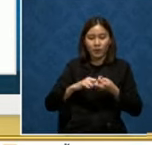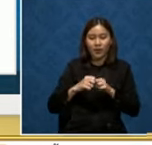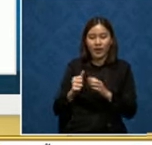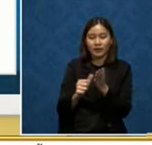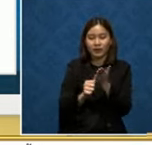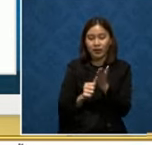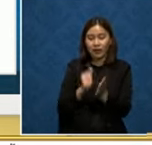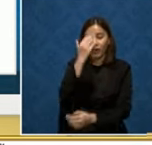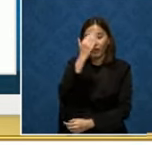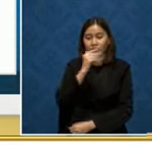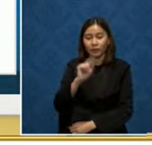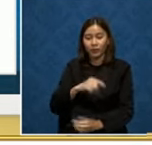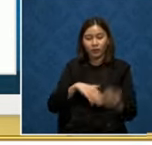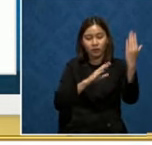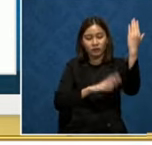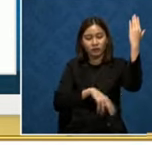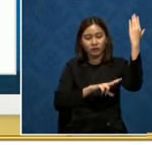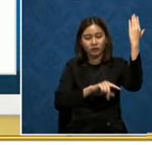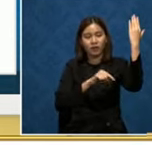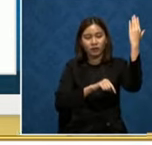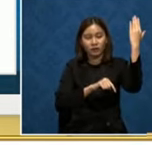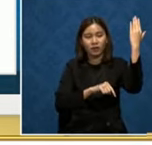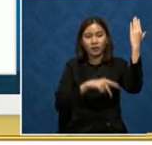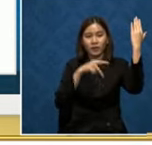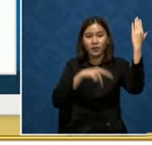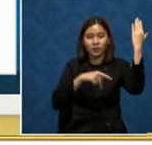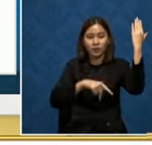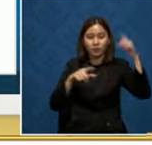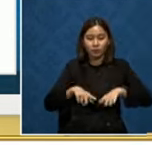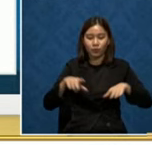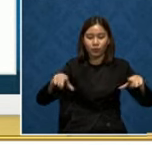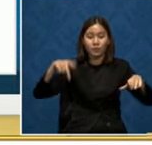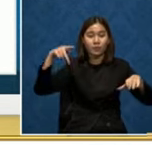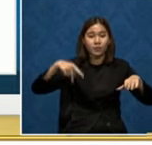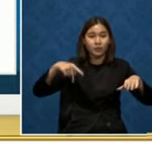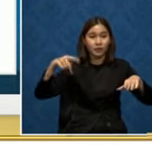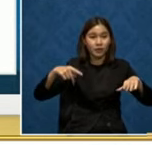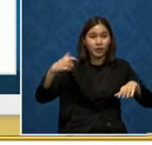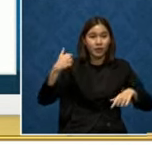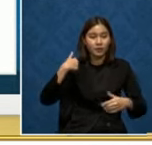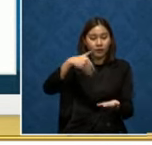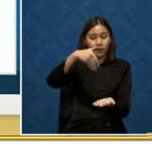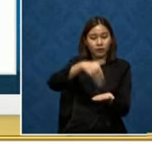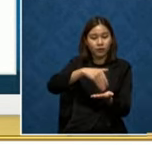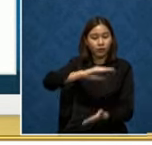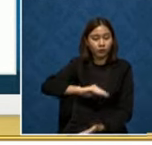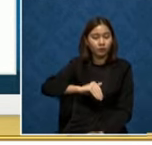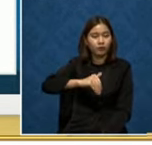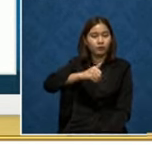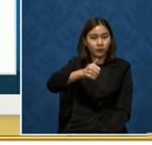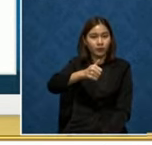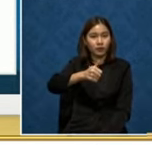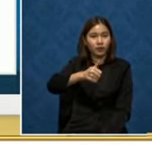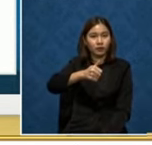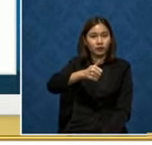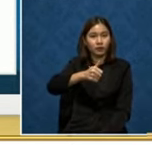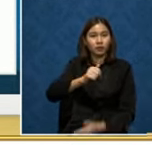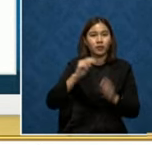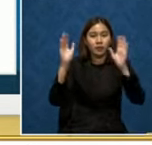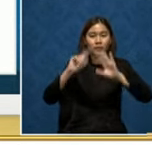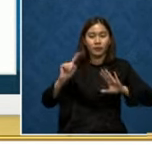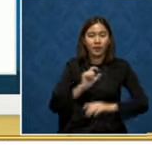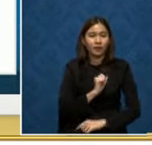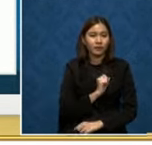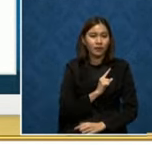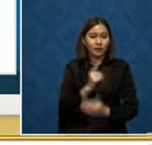เนองจากพื้นที่ 3 จัหวัเป็พนที่พิเศษมีศูนยบำบัดที่เป็นในรูปแบของ